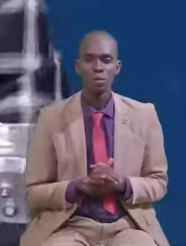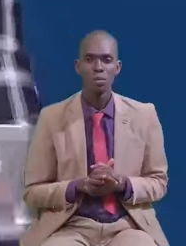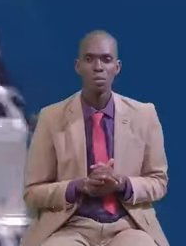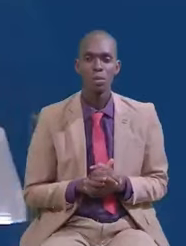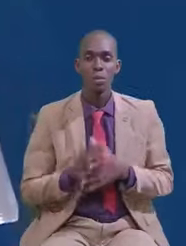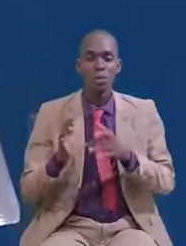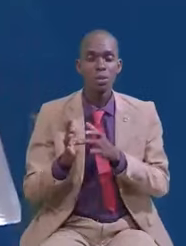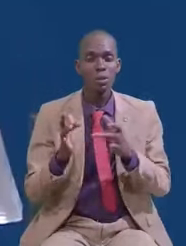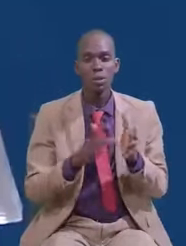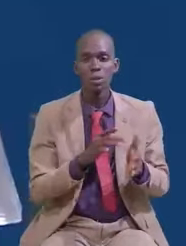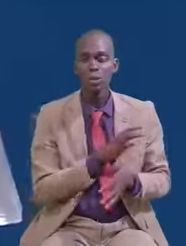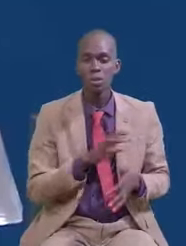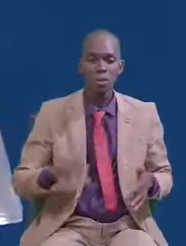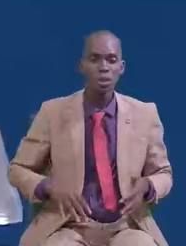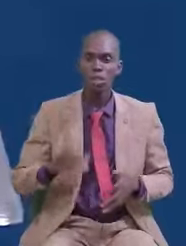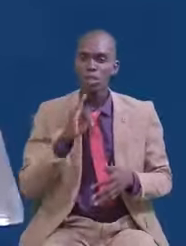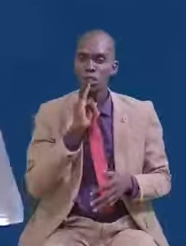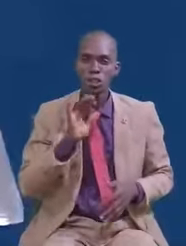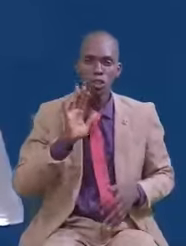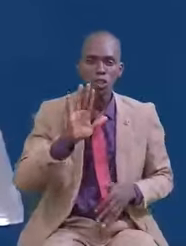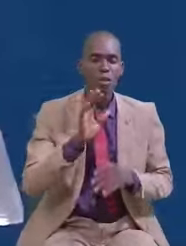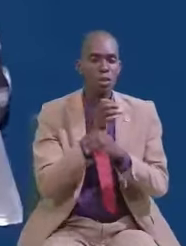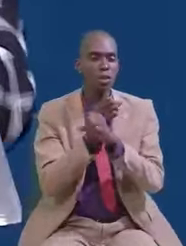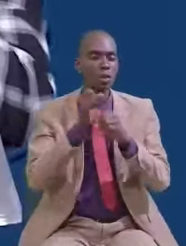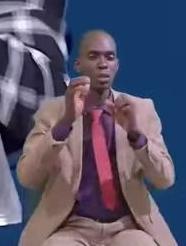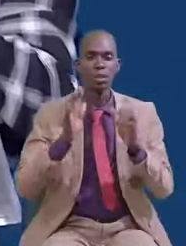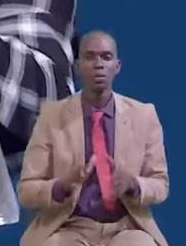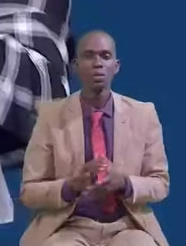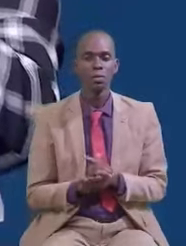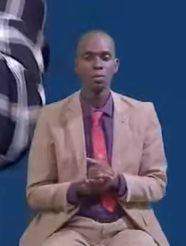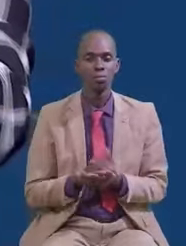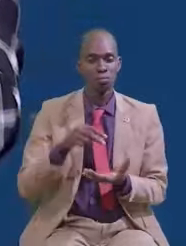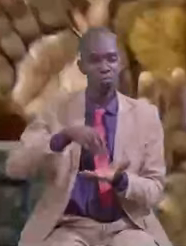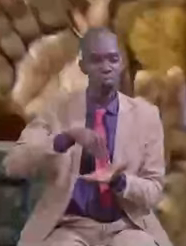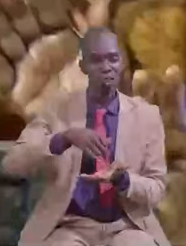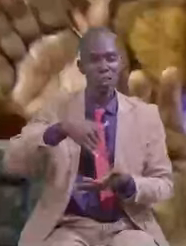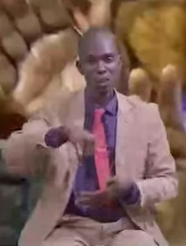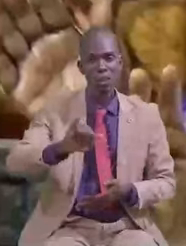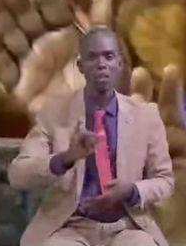Jésus est votre sauveur. Toujours debout, je prie pour vous maintenant.